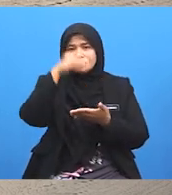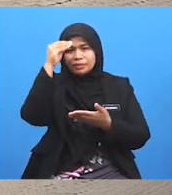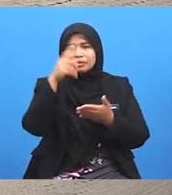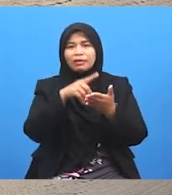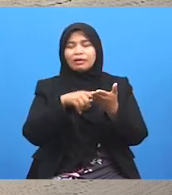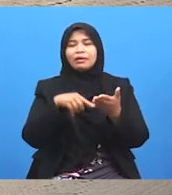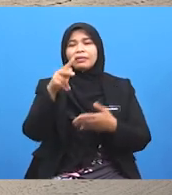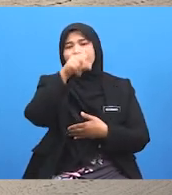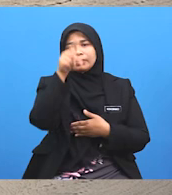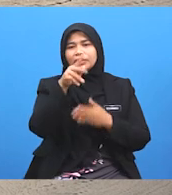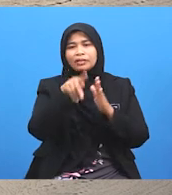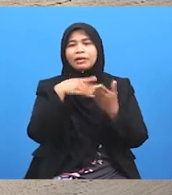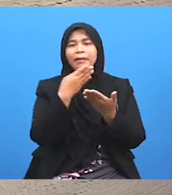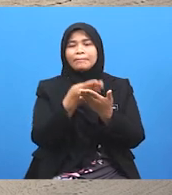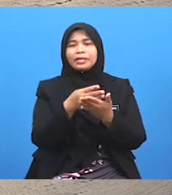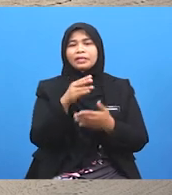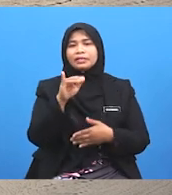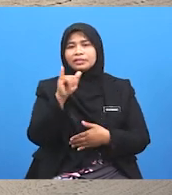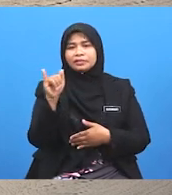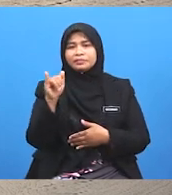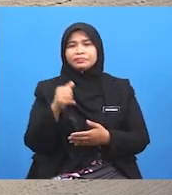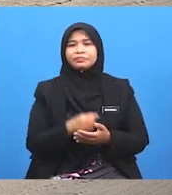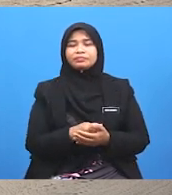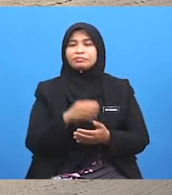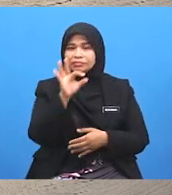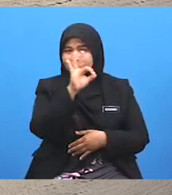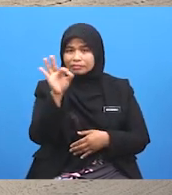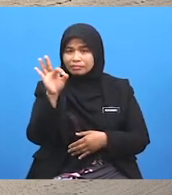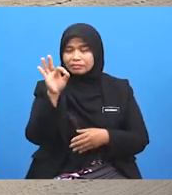kebaikannya? Garis dalam pelajaran.